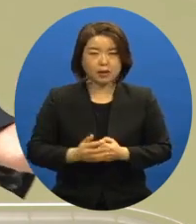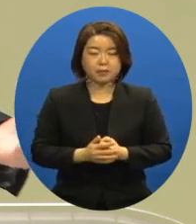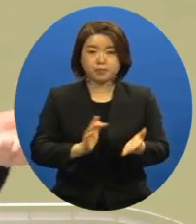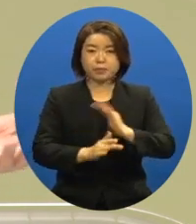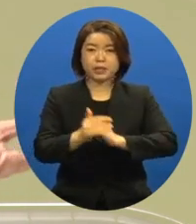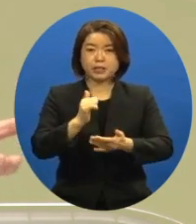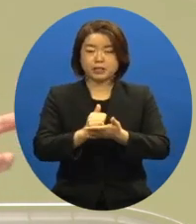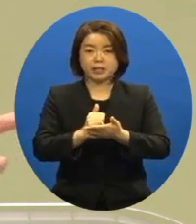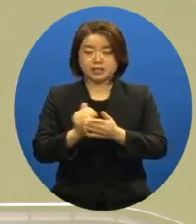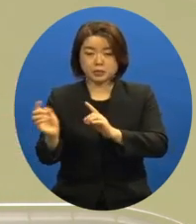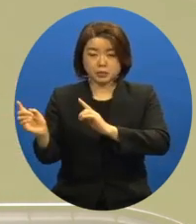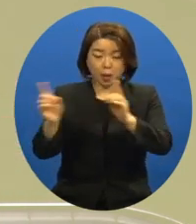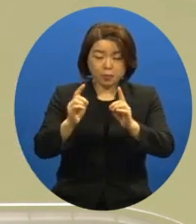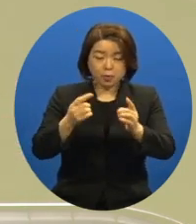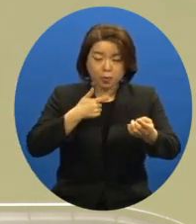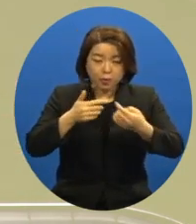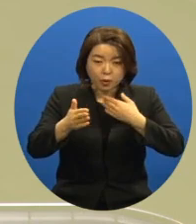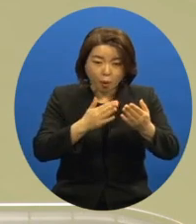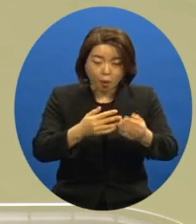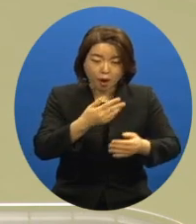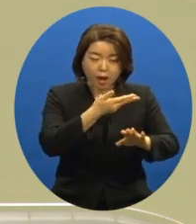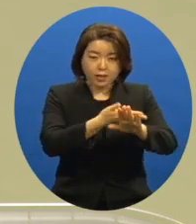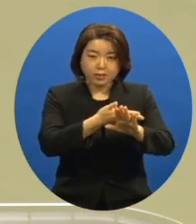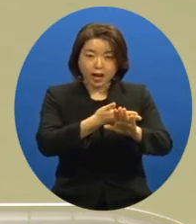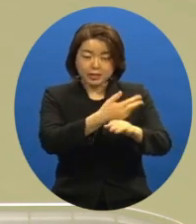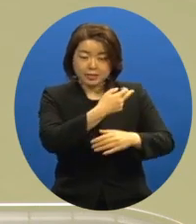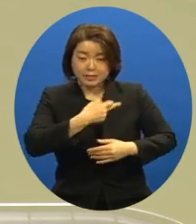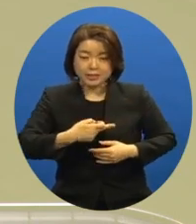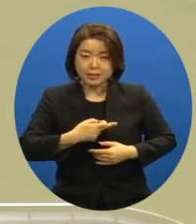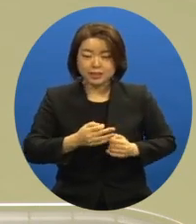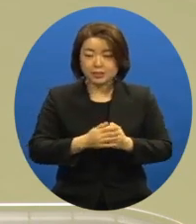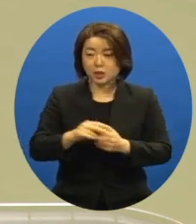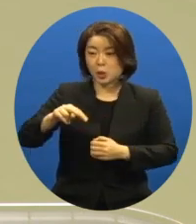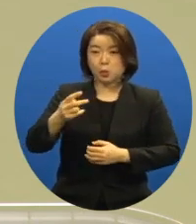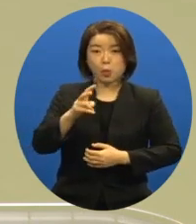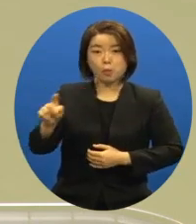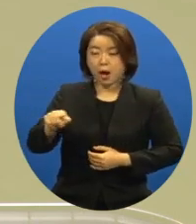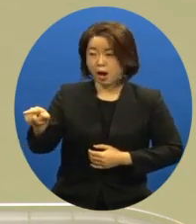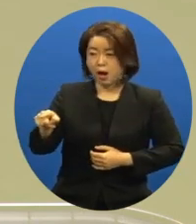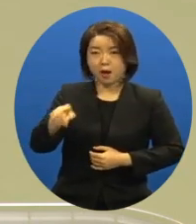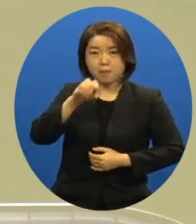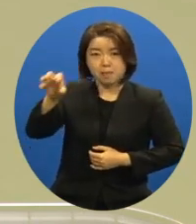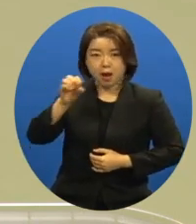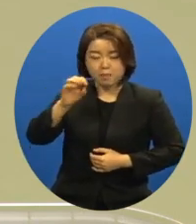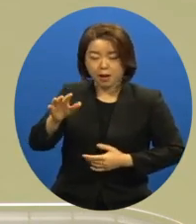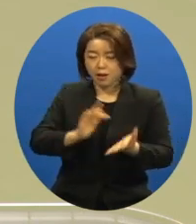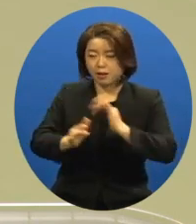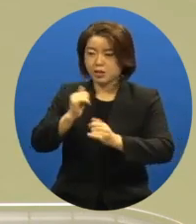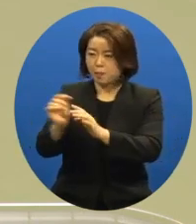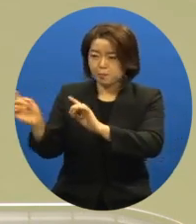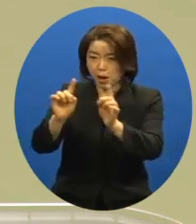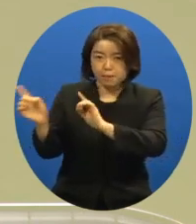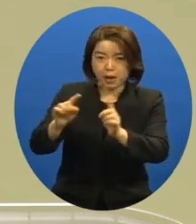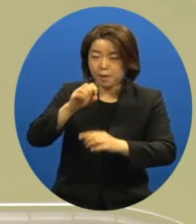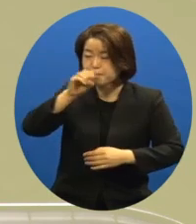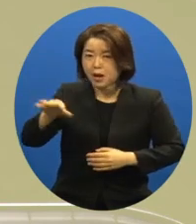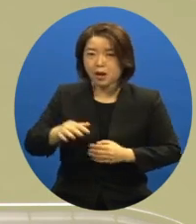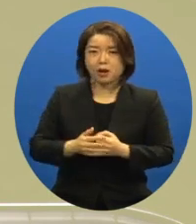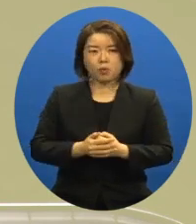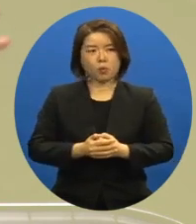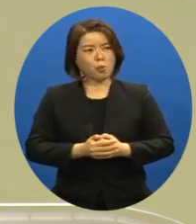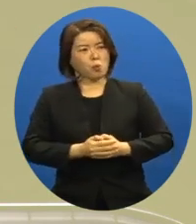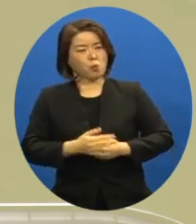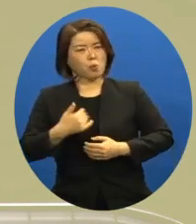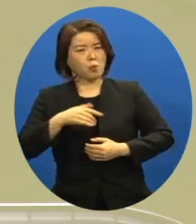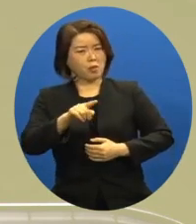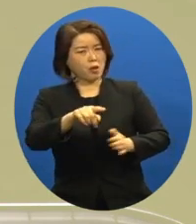부활을 만나본 제자들이 도마에게 예수님이 부활하셨다고 말을 했지만 도마는 자기는